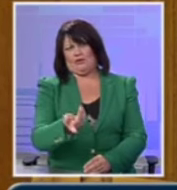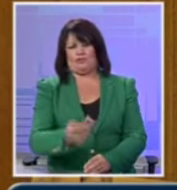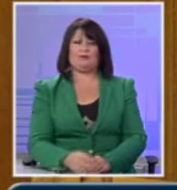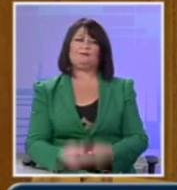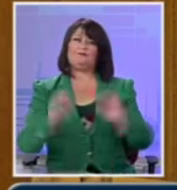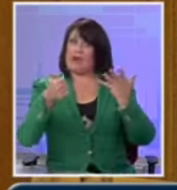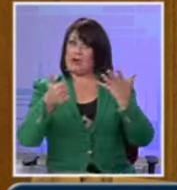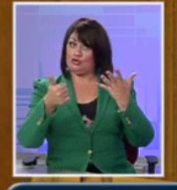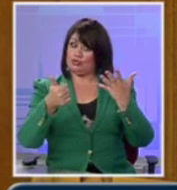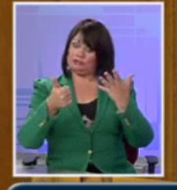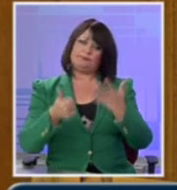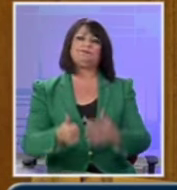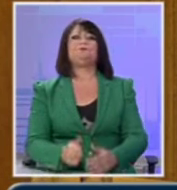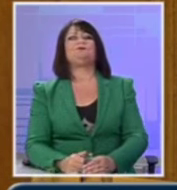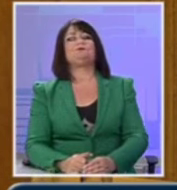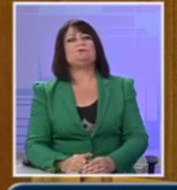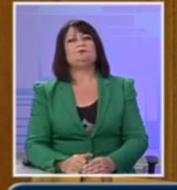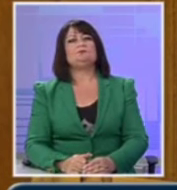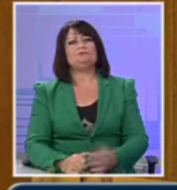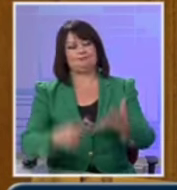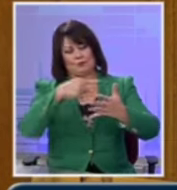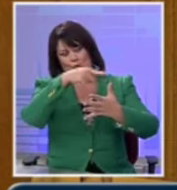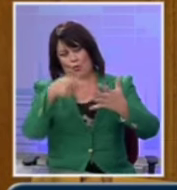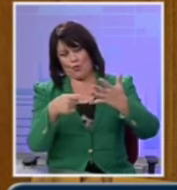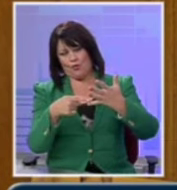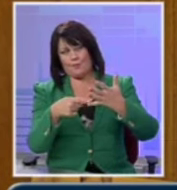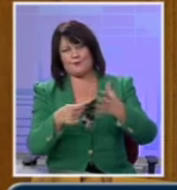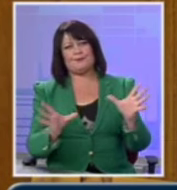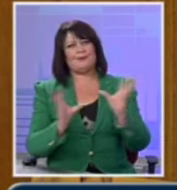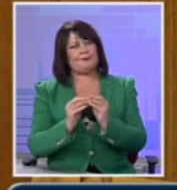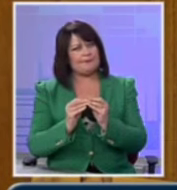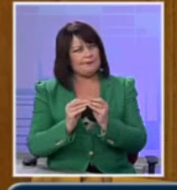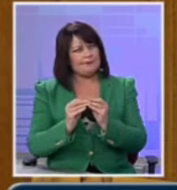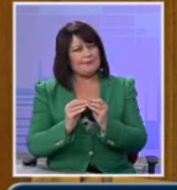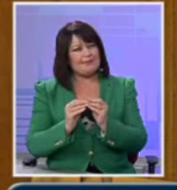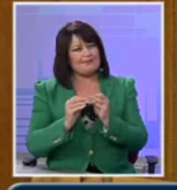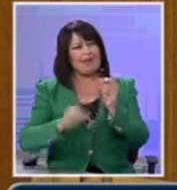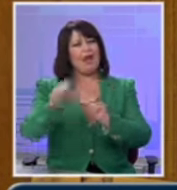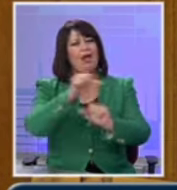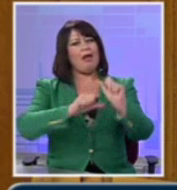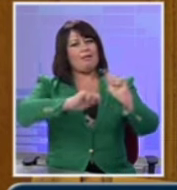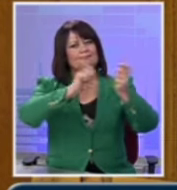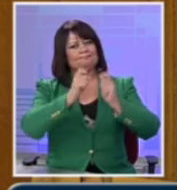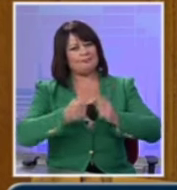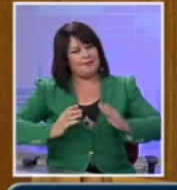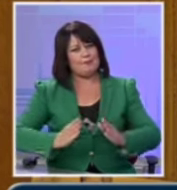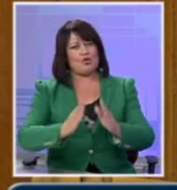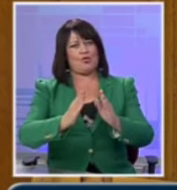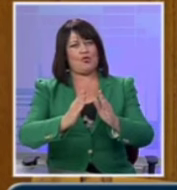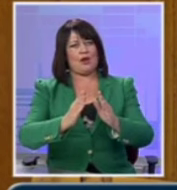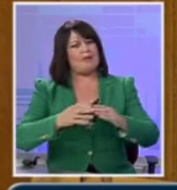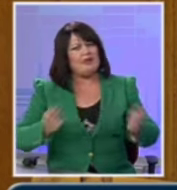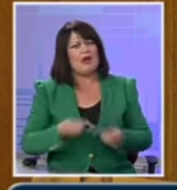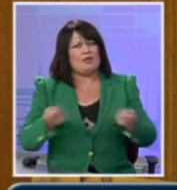Έκτον, οι παραπάνω εξελίξεις σε συνδυασμό με τις αλλαγές που στο μεταξύ θα προχωρούν και θα